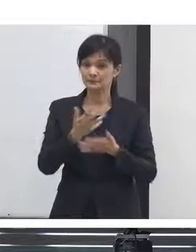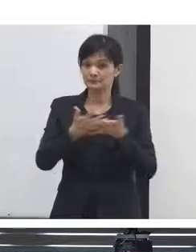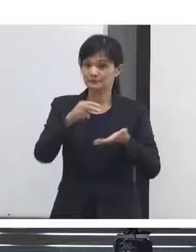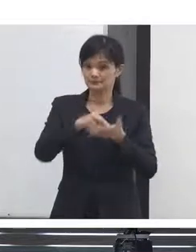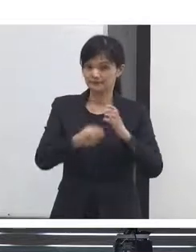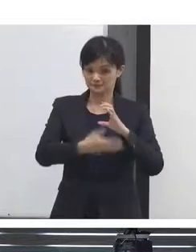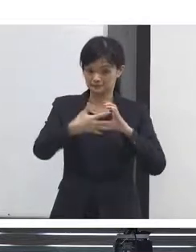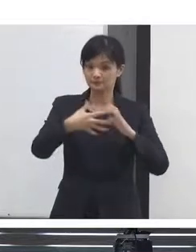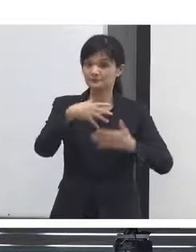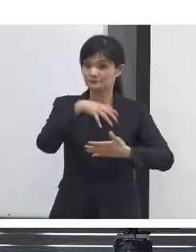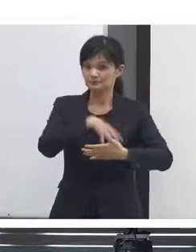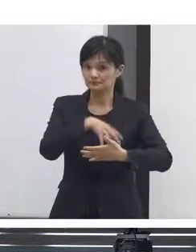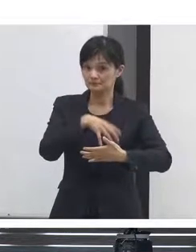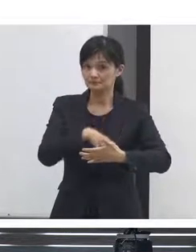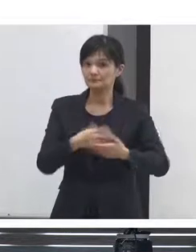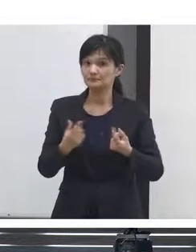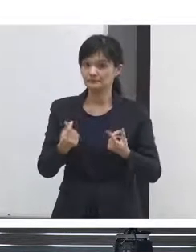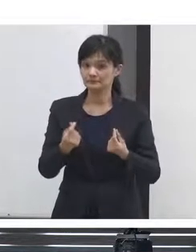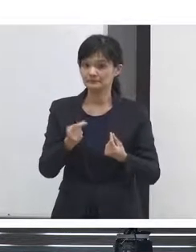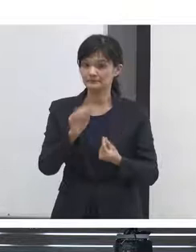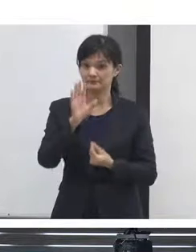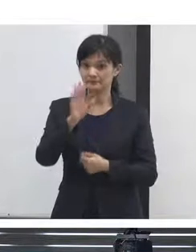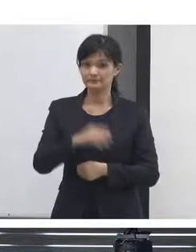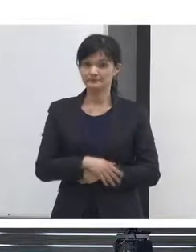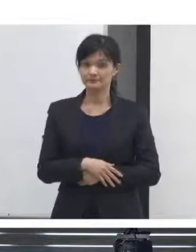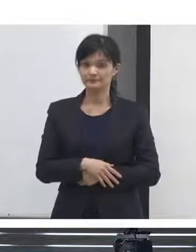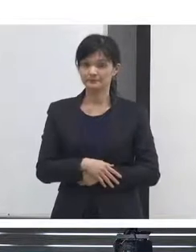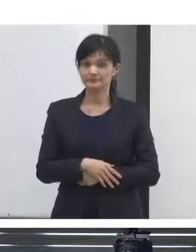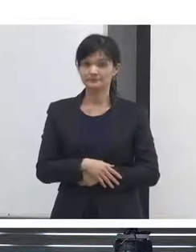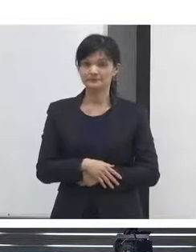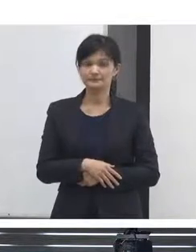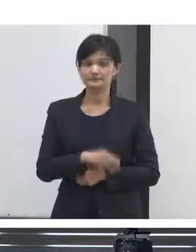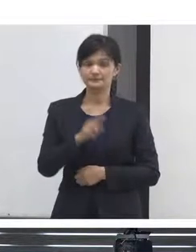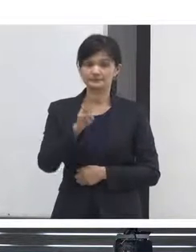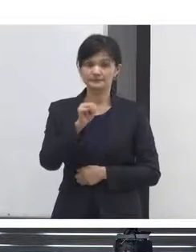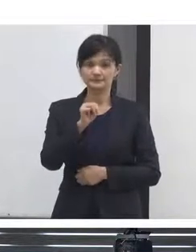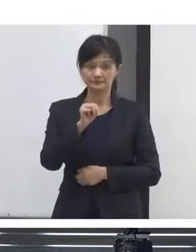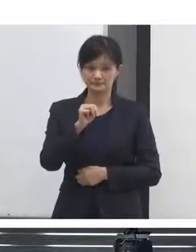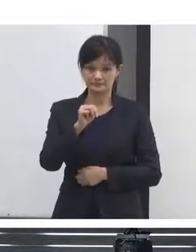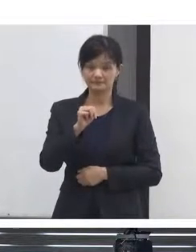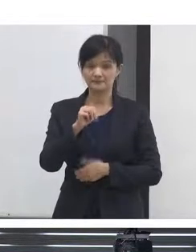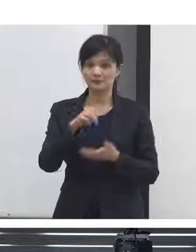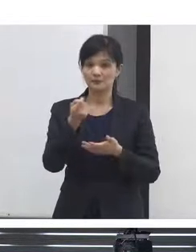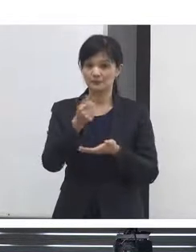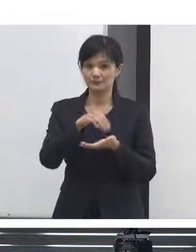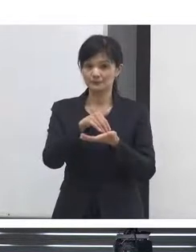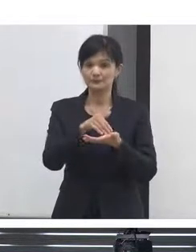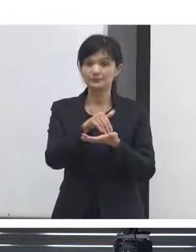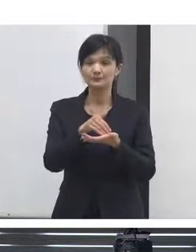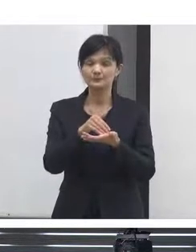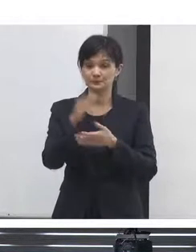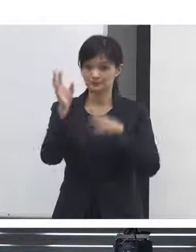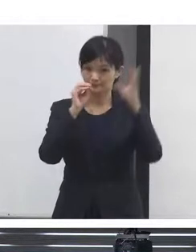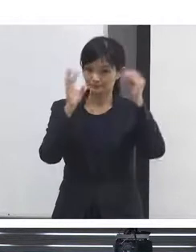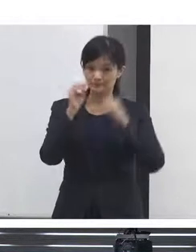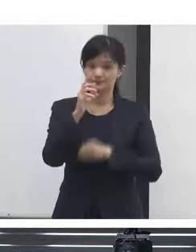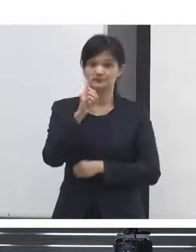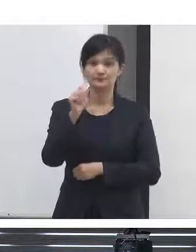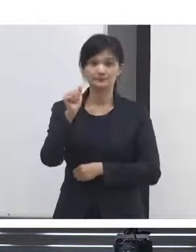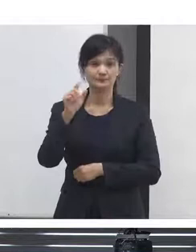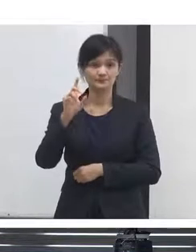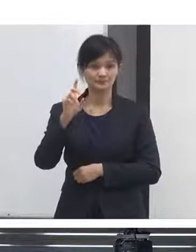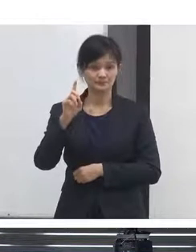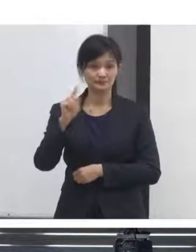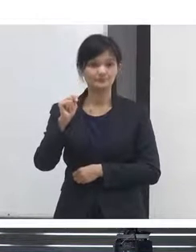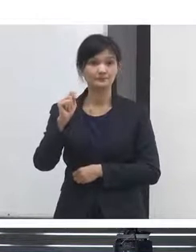呢，也用了这个这个 microdata 或是这个 JSON-LD 的方式哦去做资料包装，